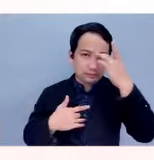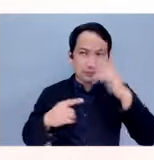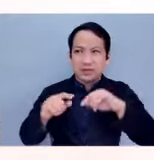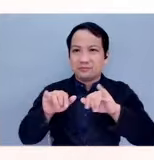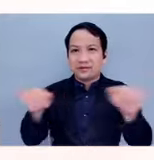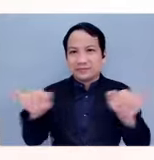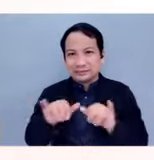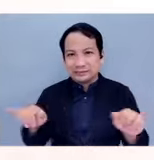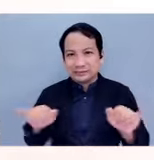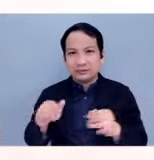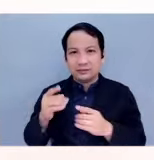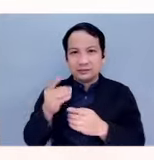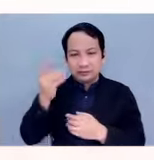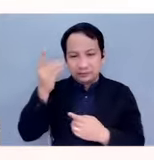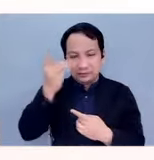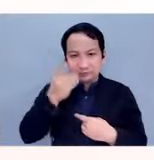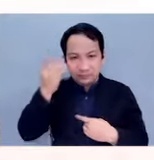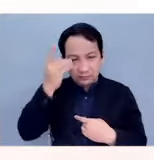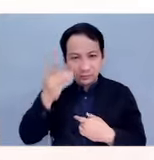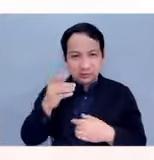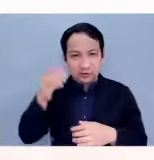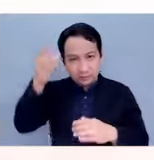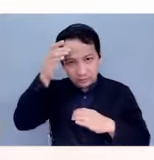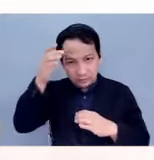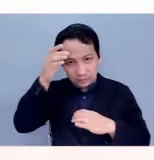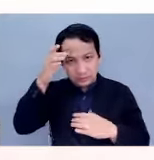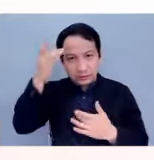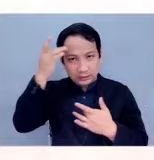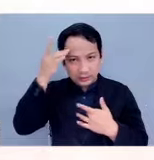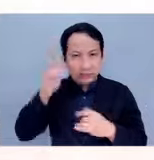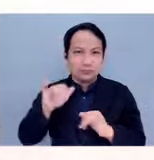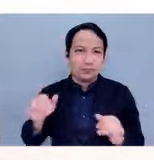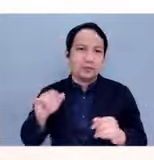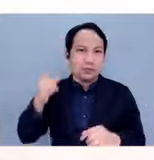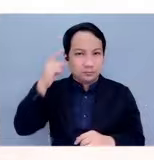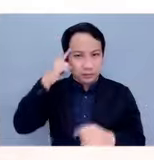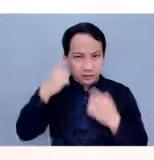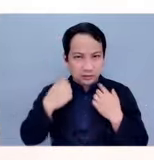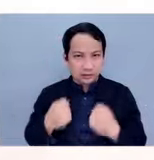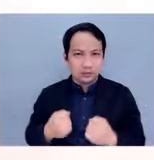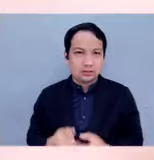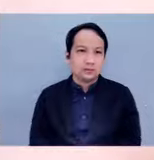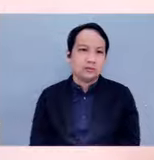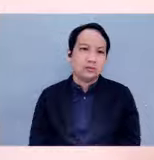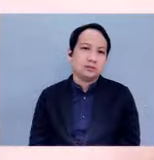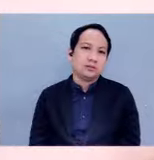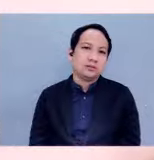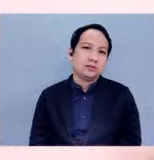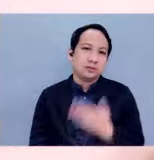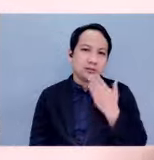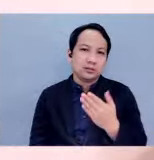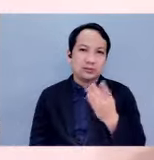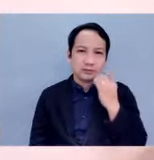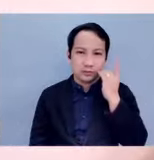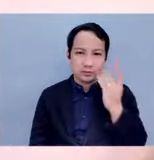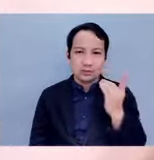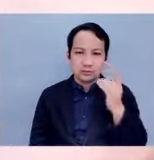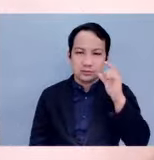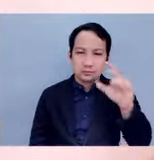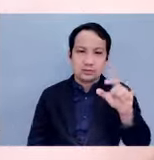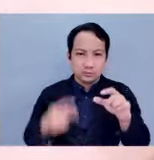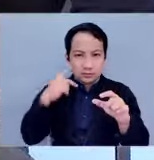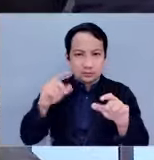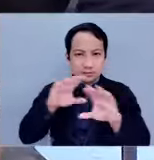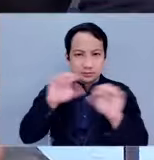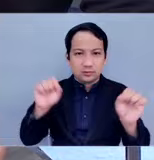diabetes, cancer. Sakit din po yung mga mental health. Okay, maraming salamat, Dok Dex at Dok Arnold Pineda, President ng